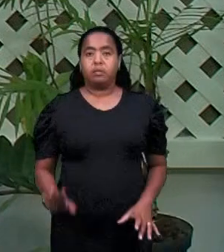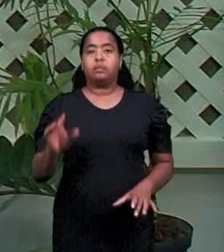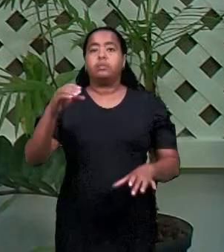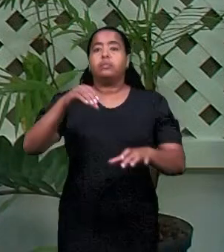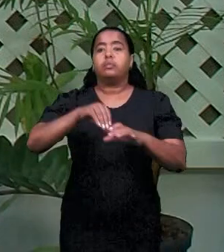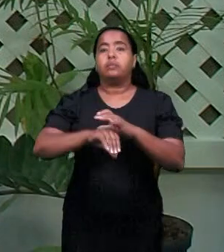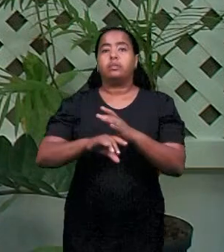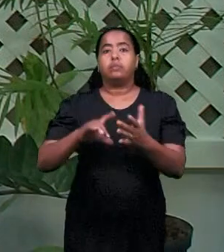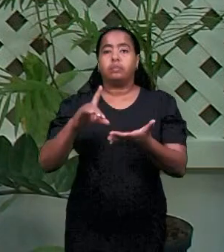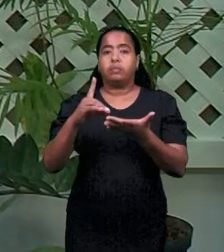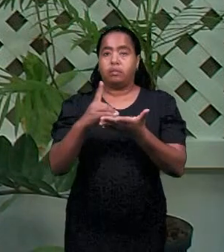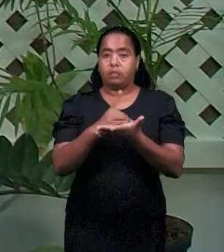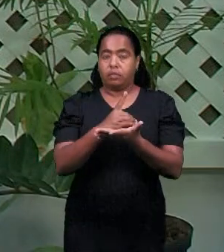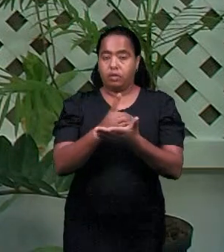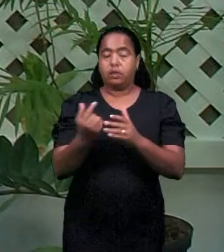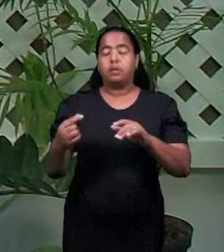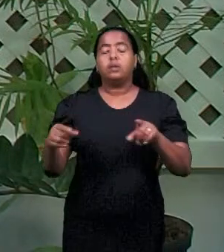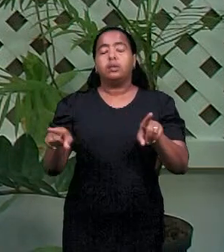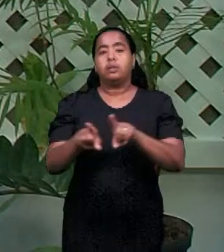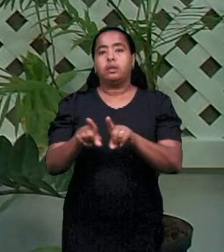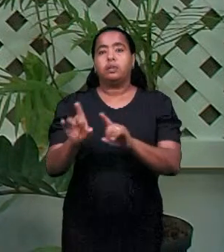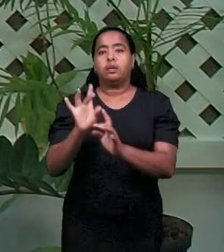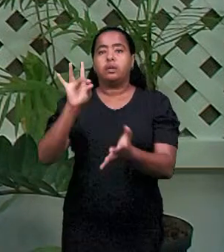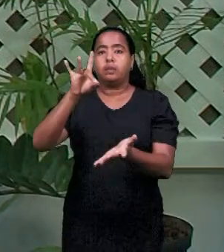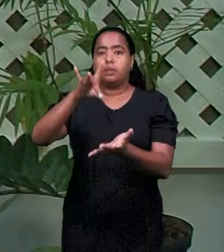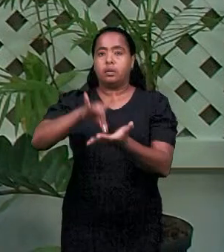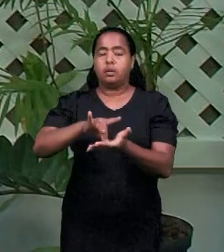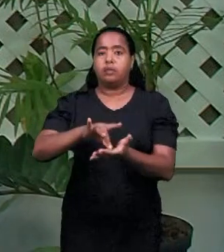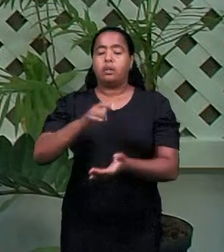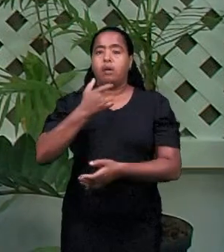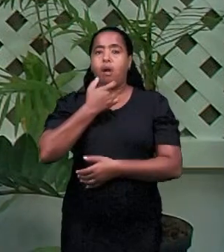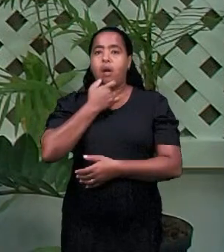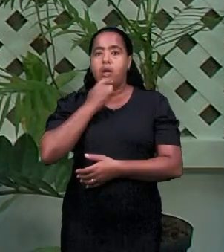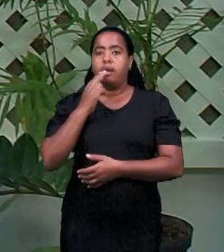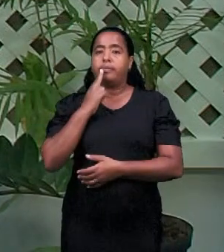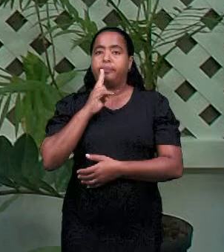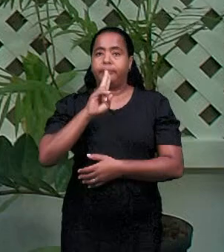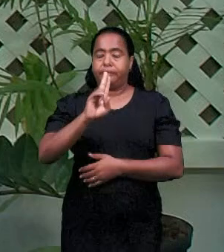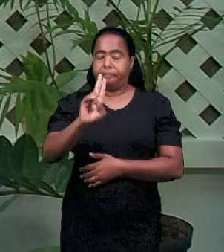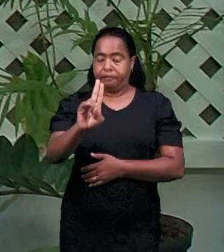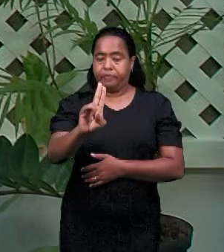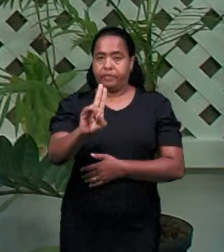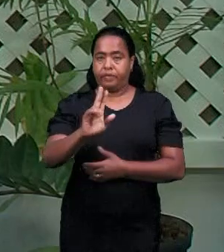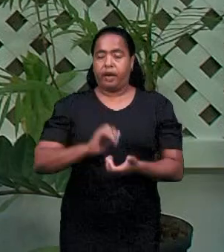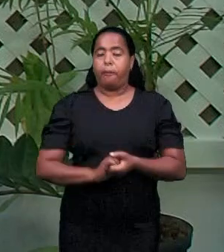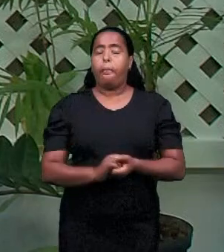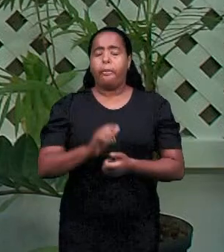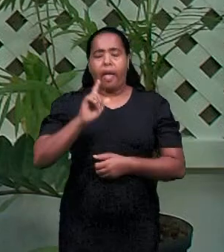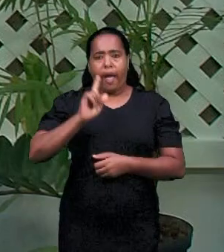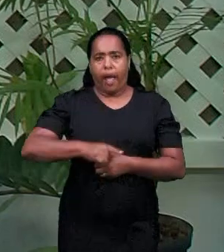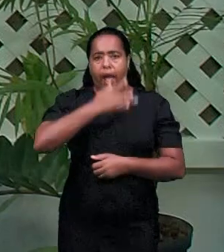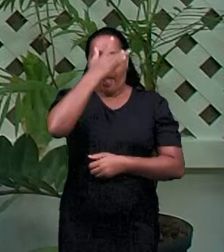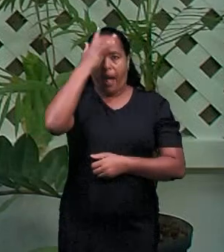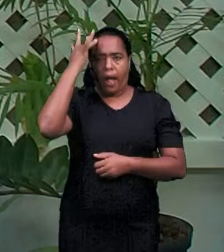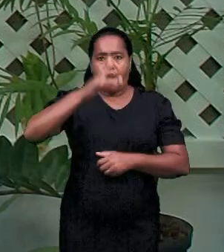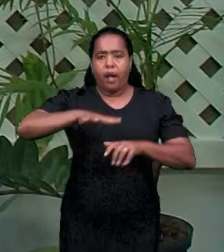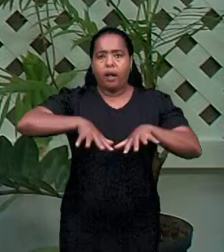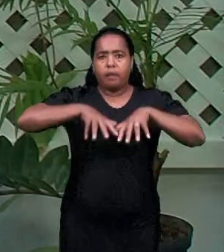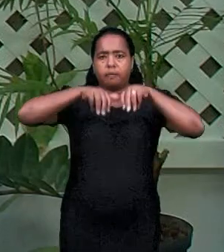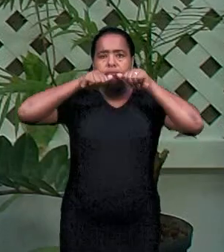dictionnaires et dans l'original grec et hébreu. Ça, c'est l'anathème. L'apostate renie